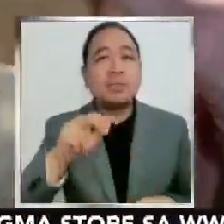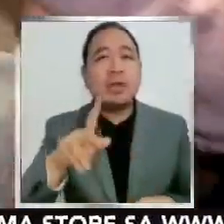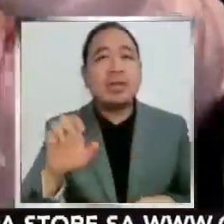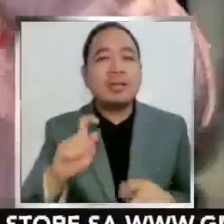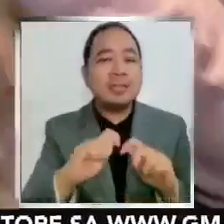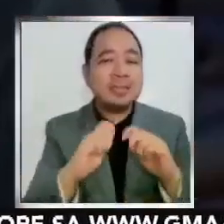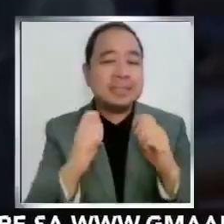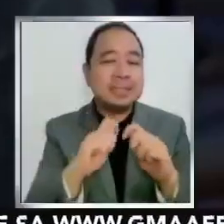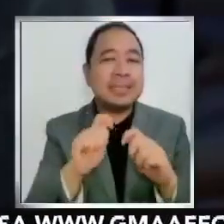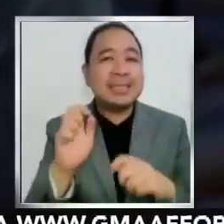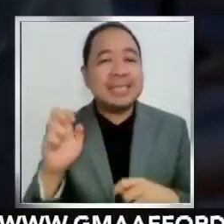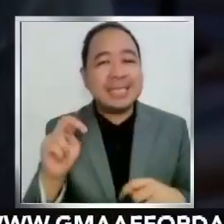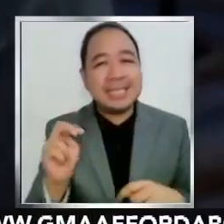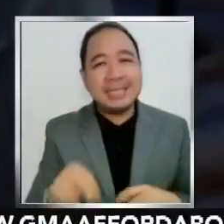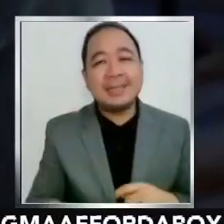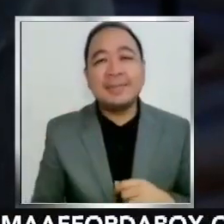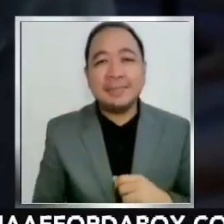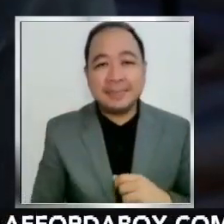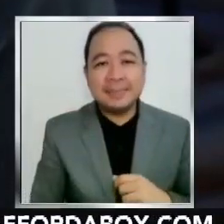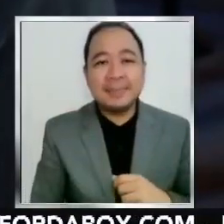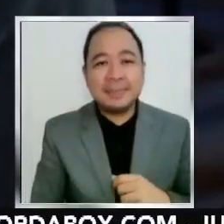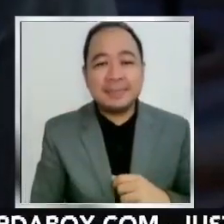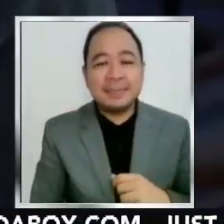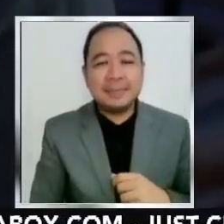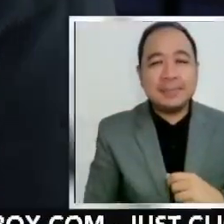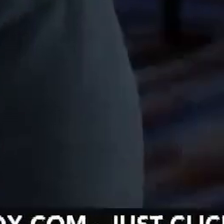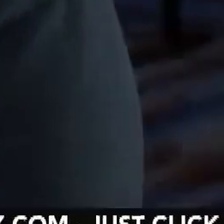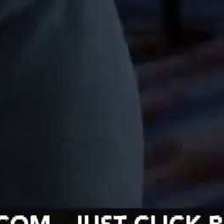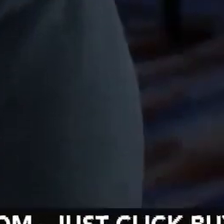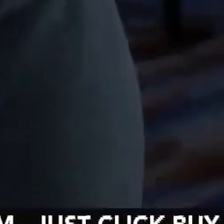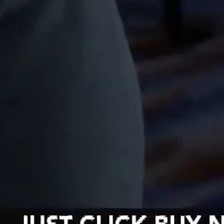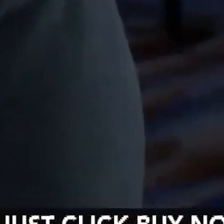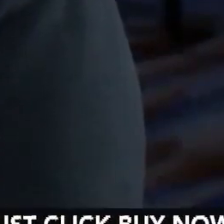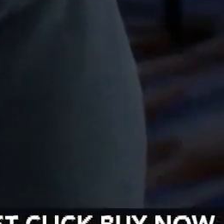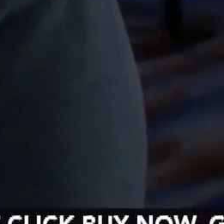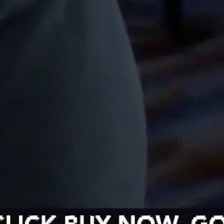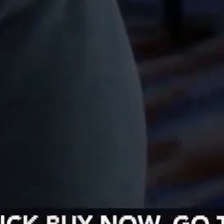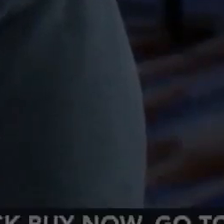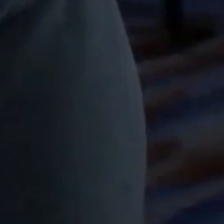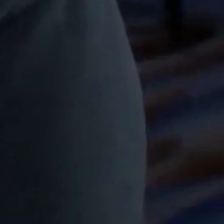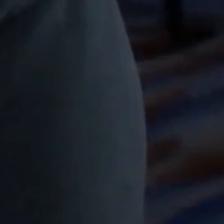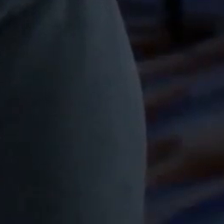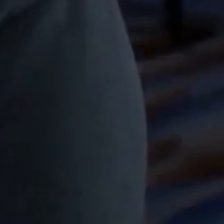Sparkle Teens! Aubrey Carampez, updated showbiz happenings.